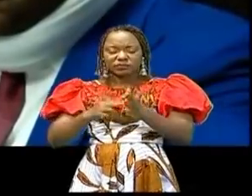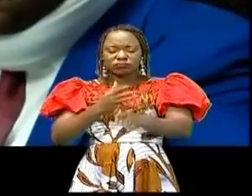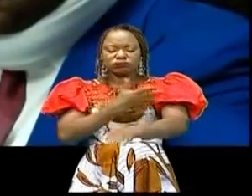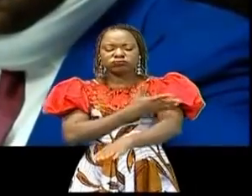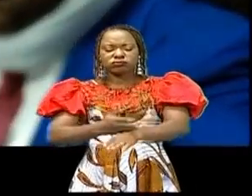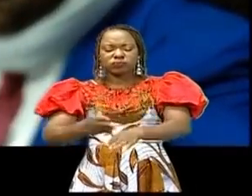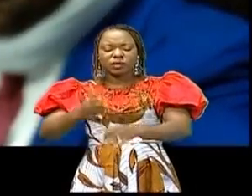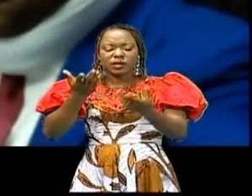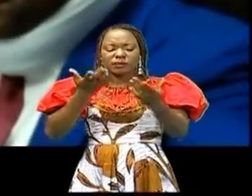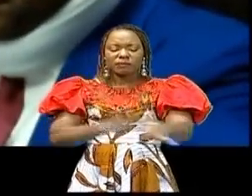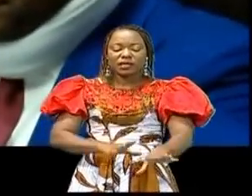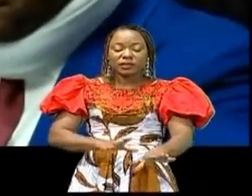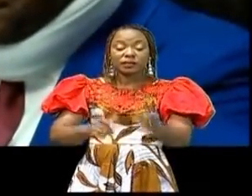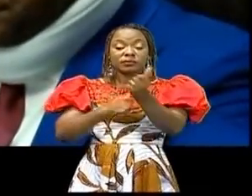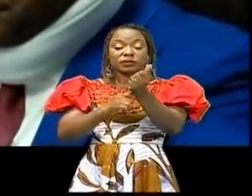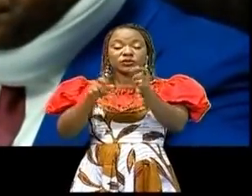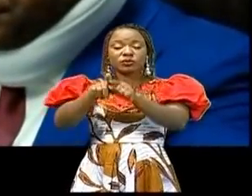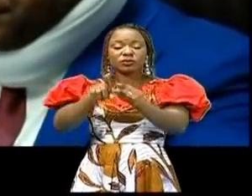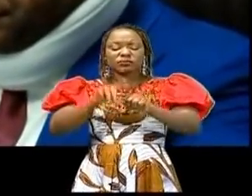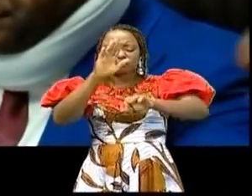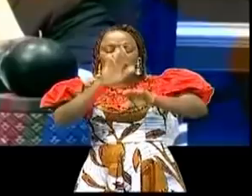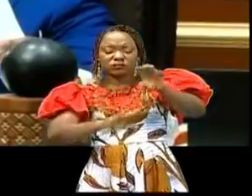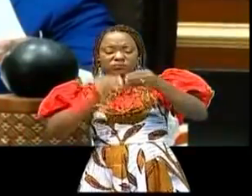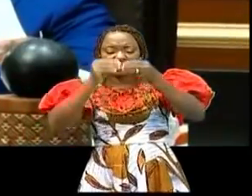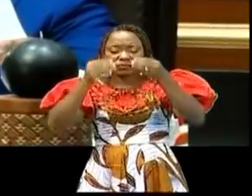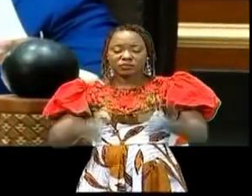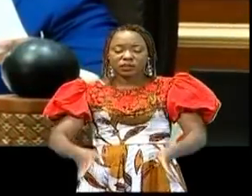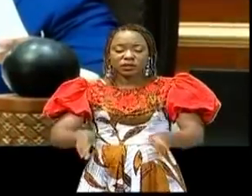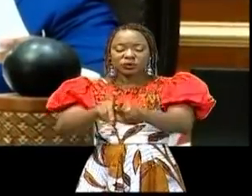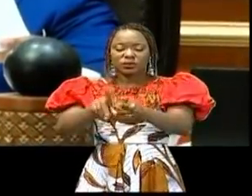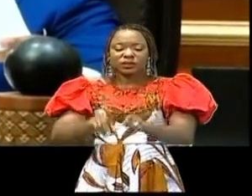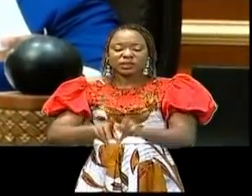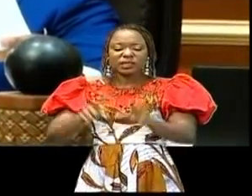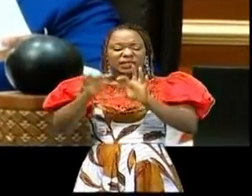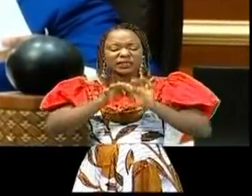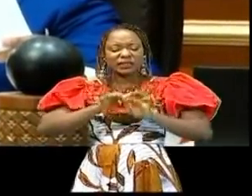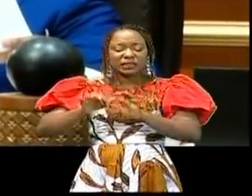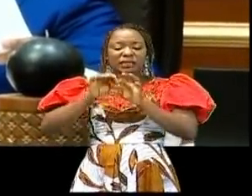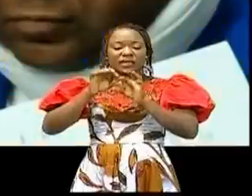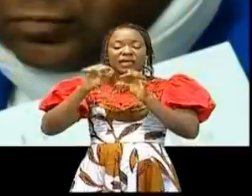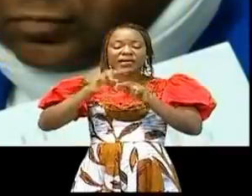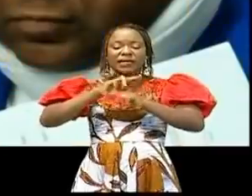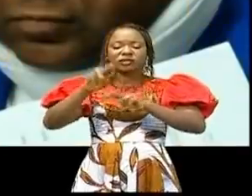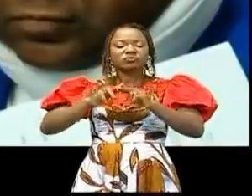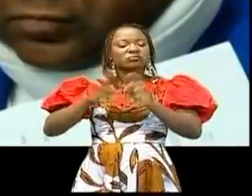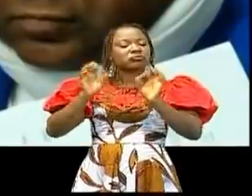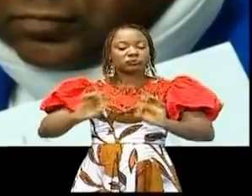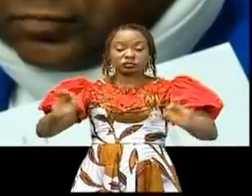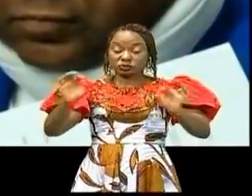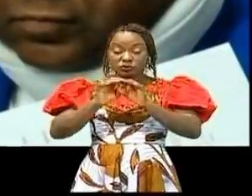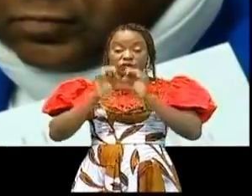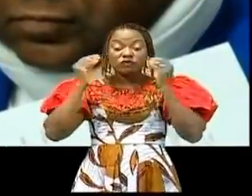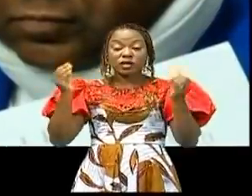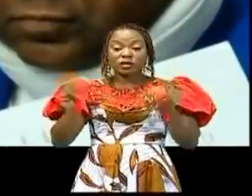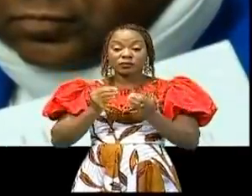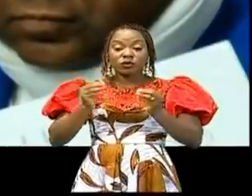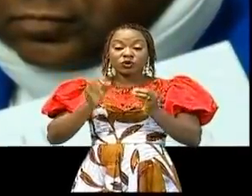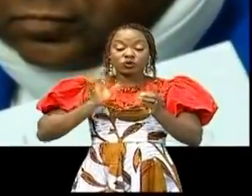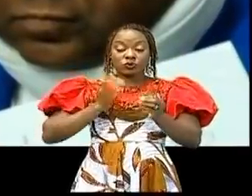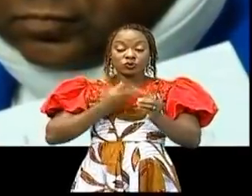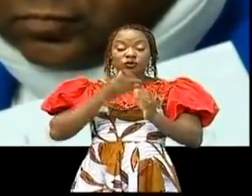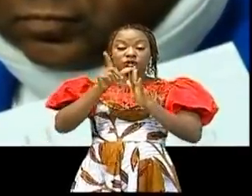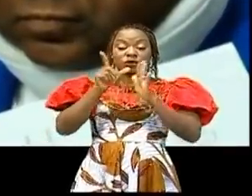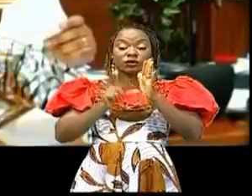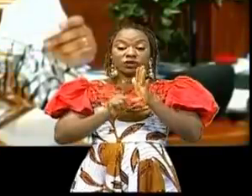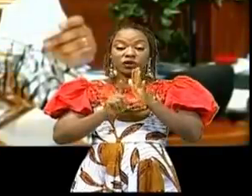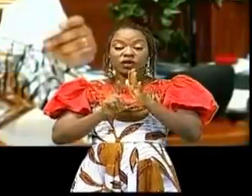nos compatriotes et la destruction de l'identité et de l'unité nationale. Il a rappelé que notre loi fondamentale